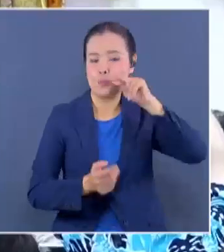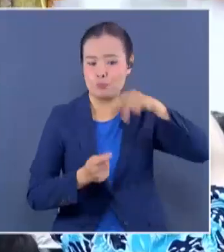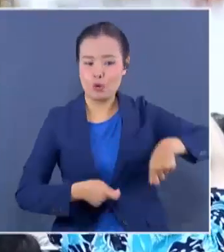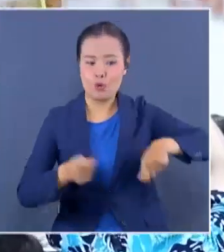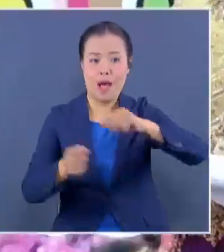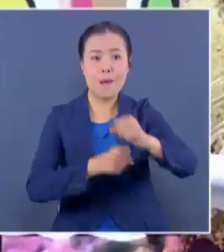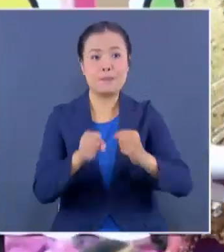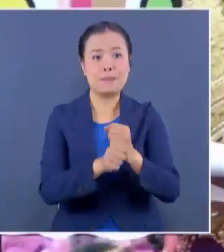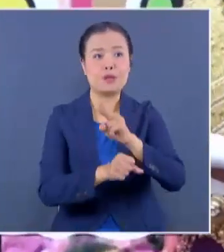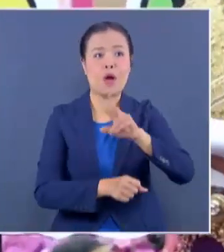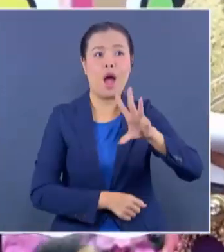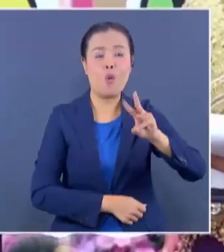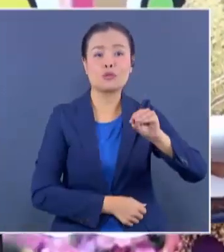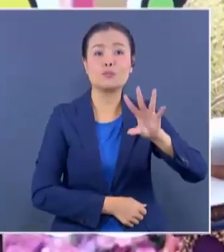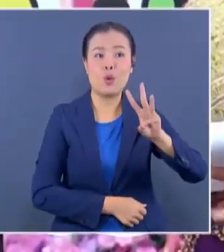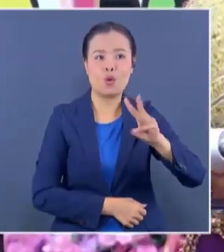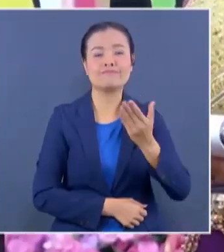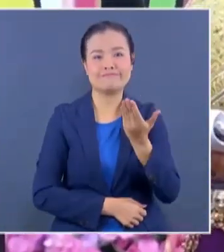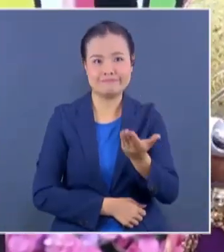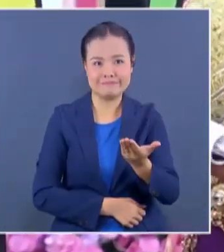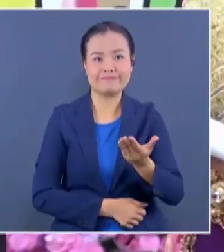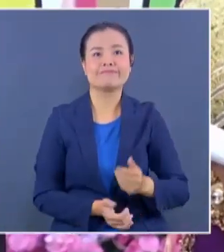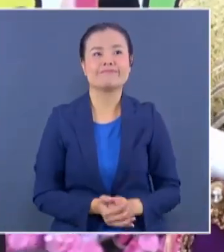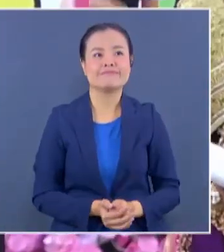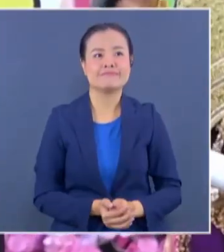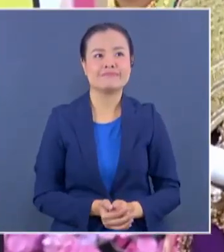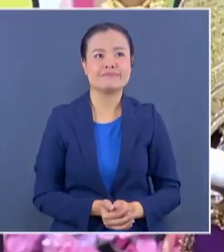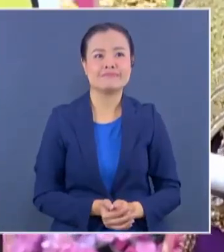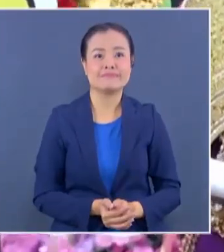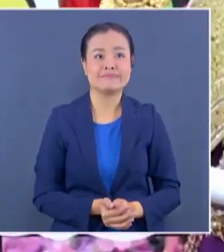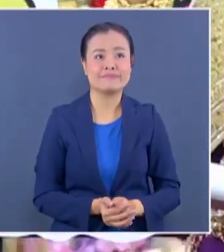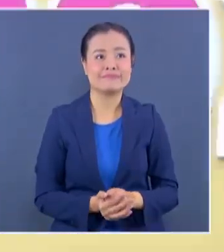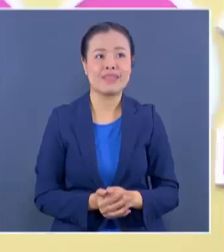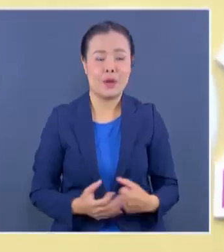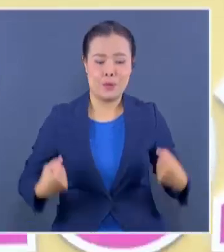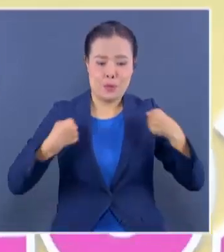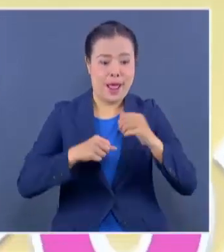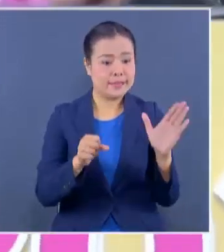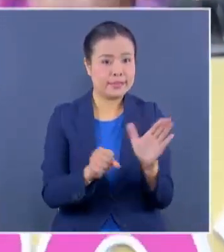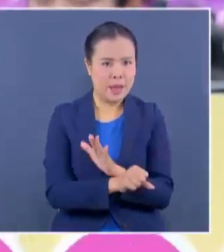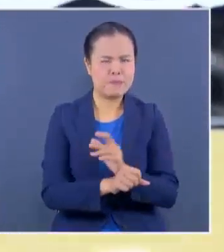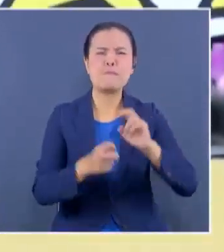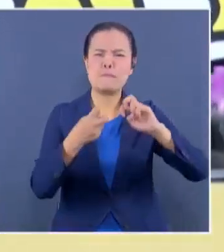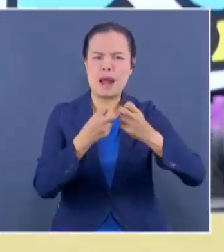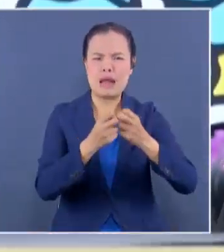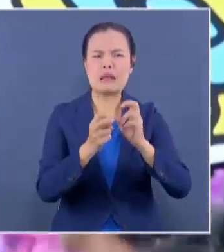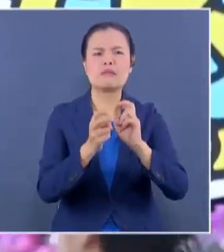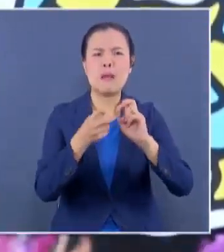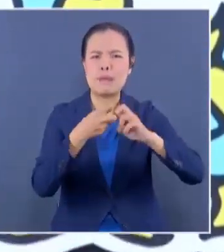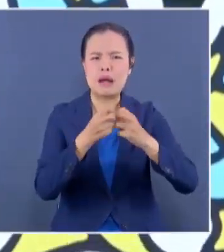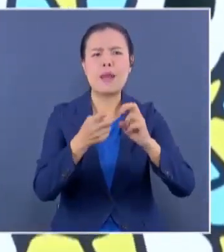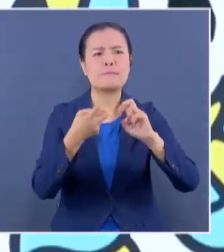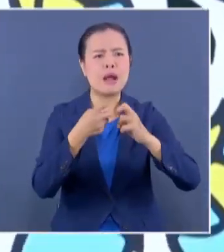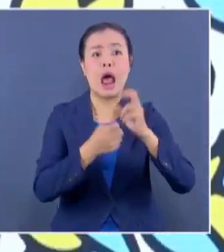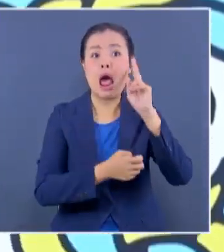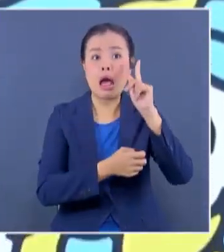ำปี2566ครับสำหรับอแมนดาออบดัมแต่ไม่ว่าจะจัดเต็มขนาดไหนก็ต้องมาเคลียร์ประเด็นข่าวลือที่ว่